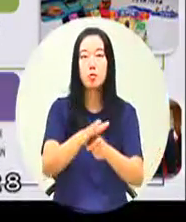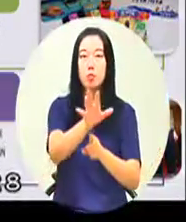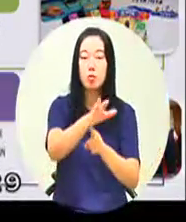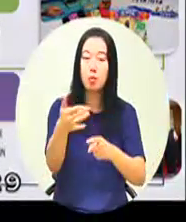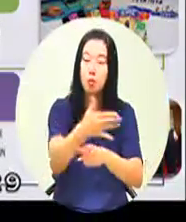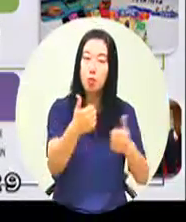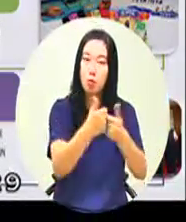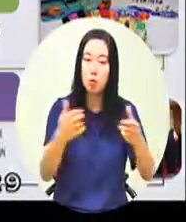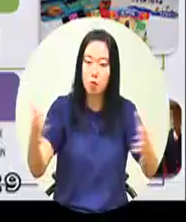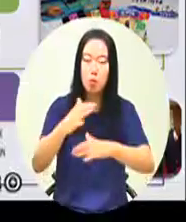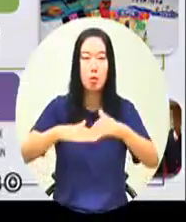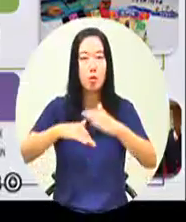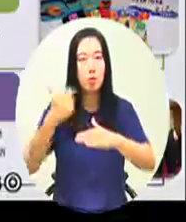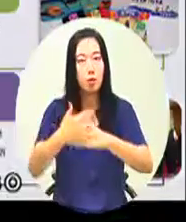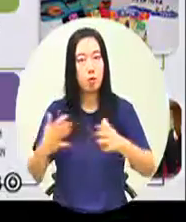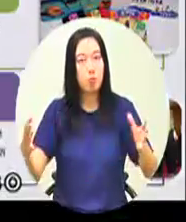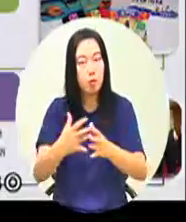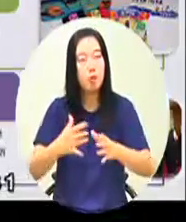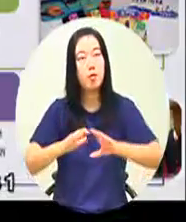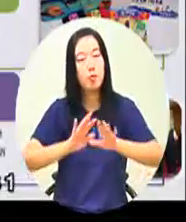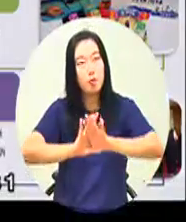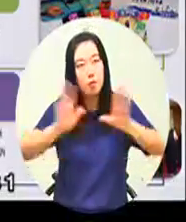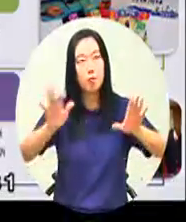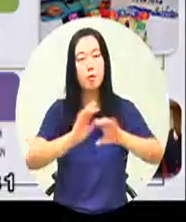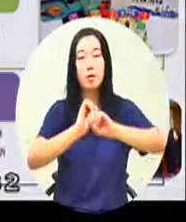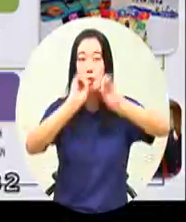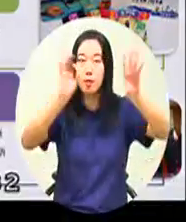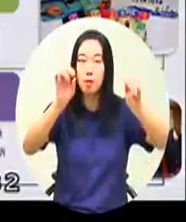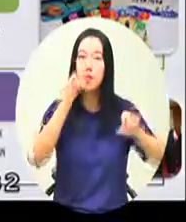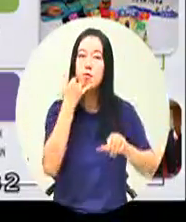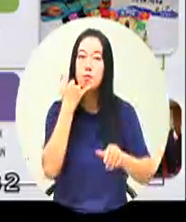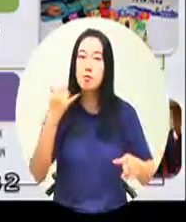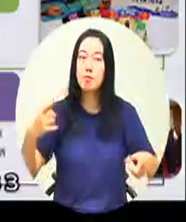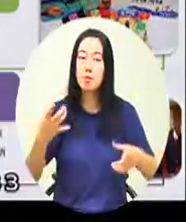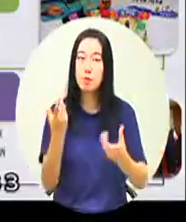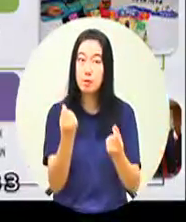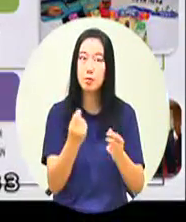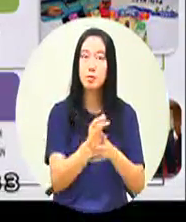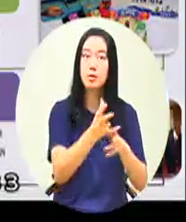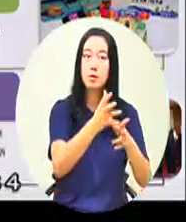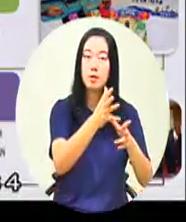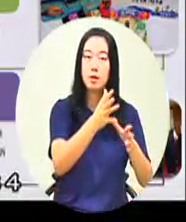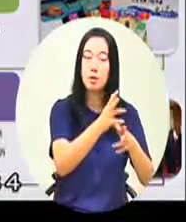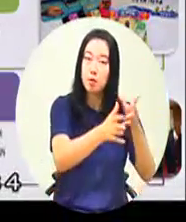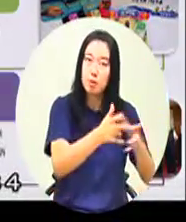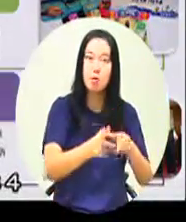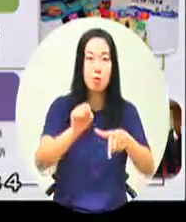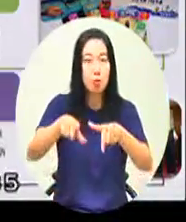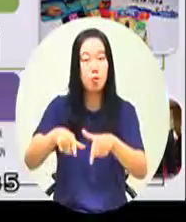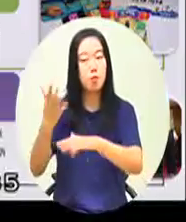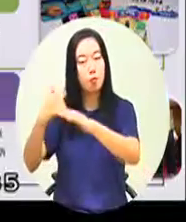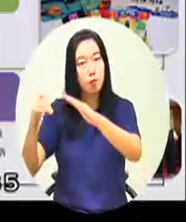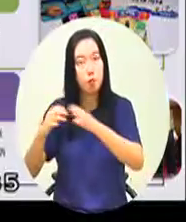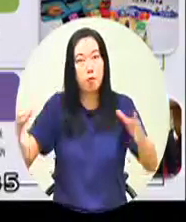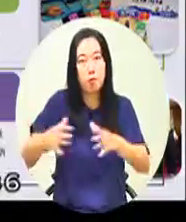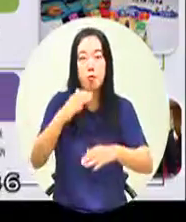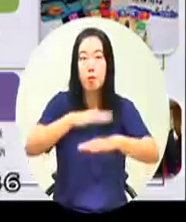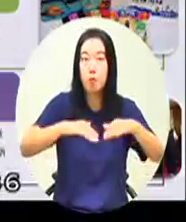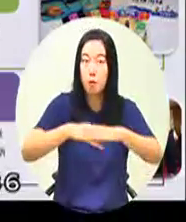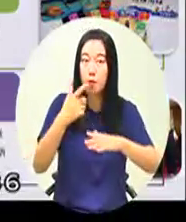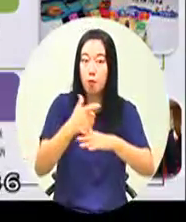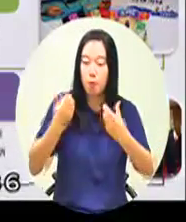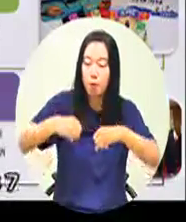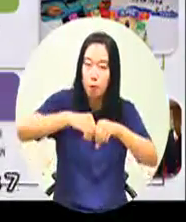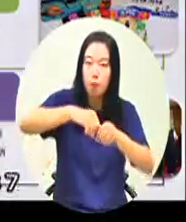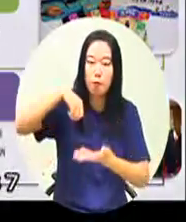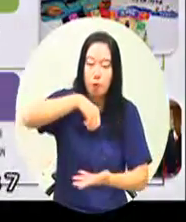展在地的观光产业、观光渔业，结合产官学研发具有特色的渔产品伴手礼，开创及